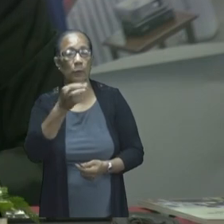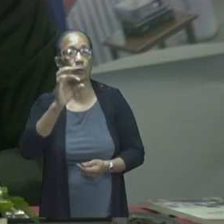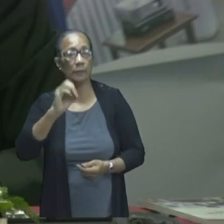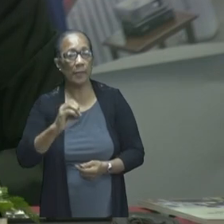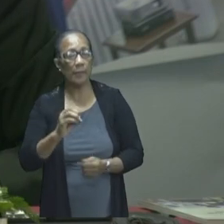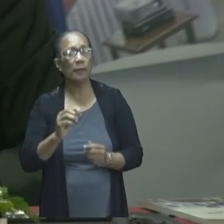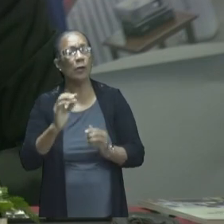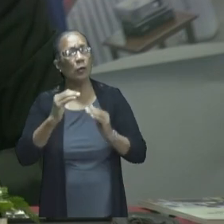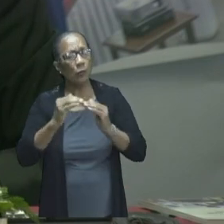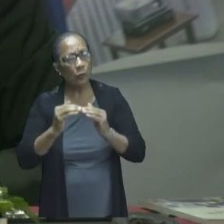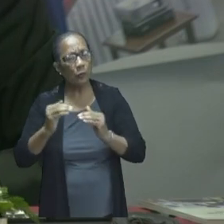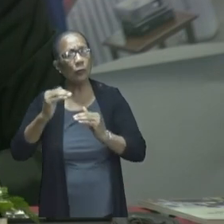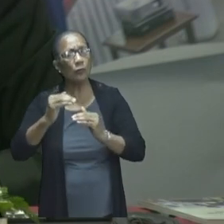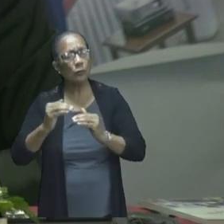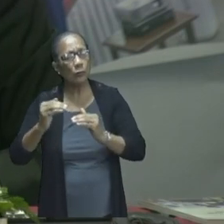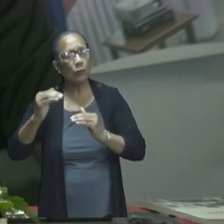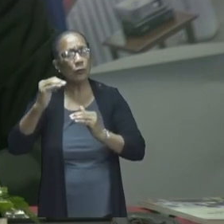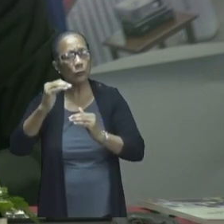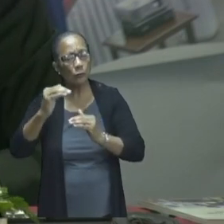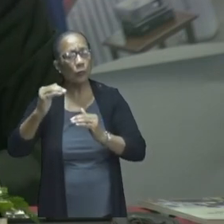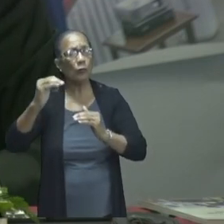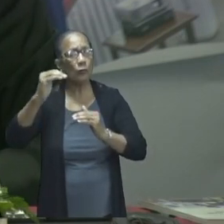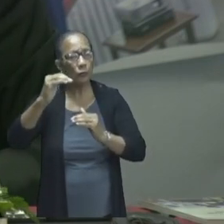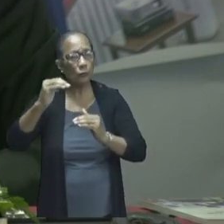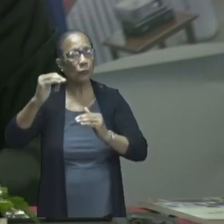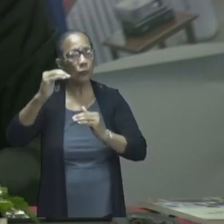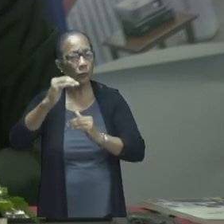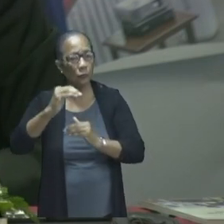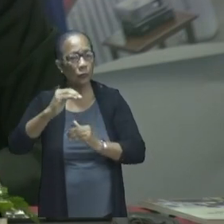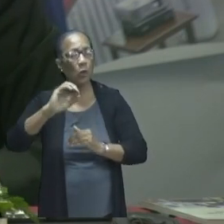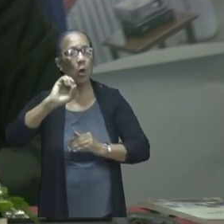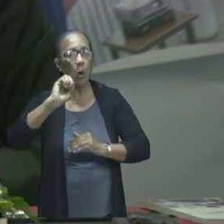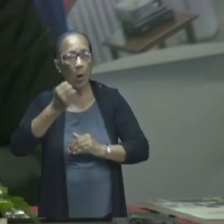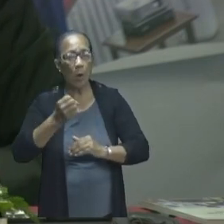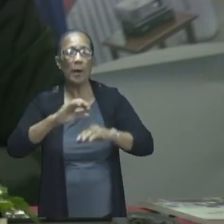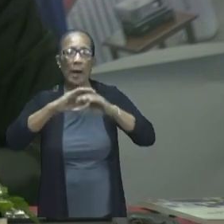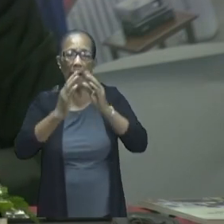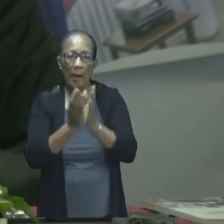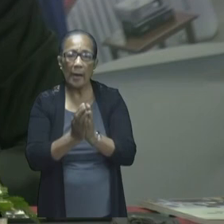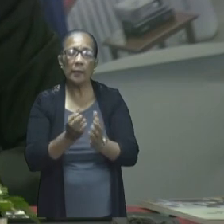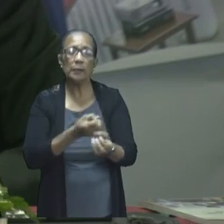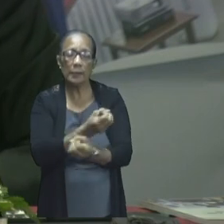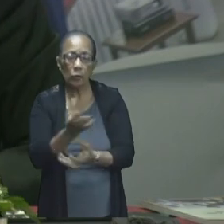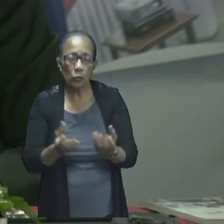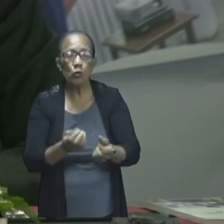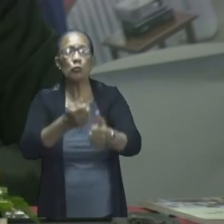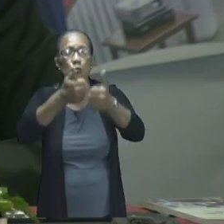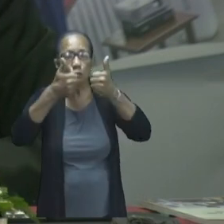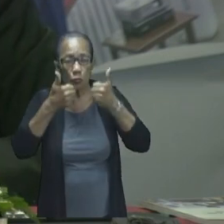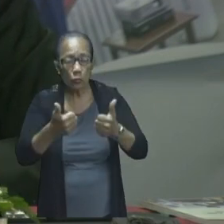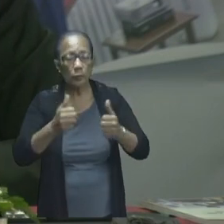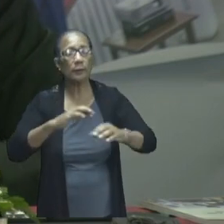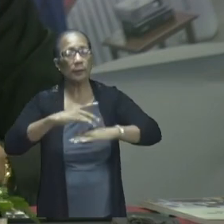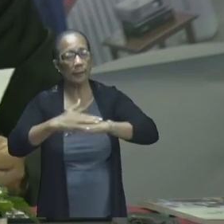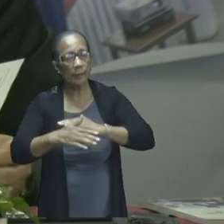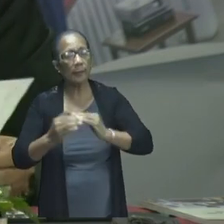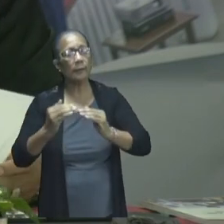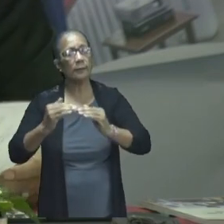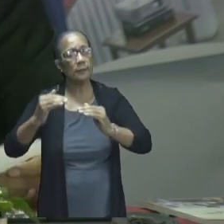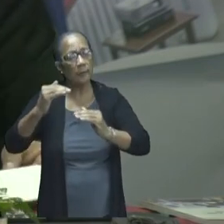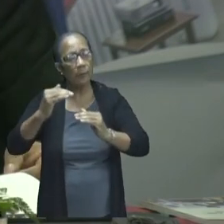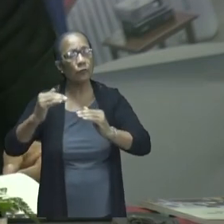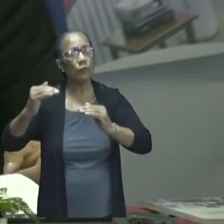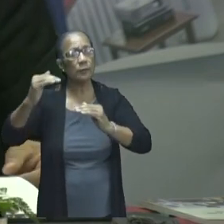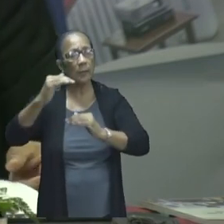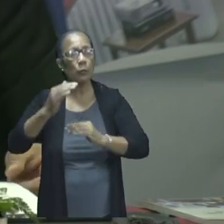stappen baby stap de tien stap zou het dek niveau setting voorzitter economie step by step want de daar zo ja we